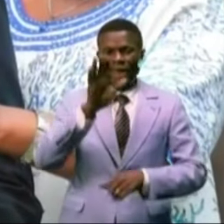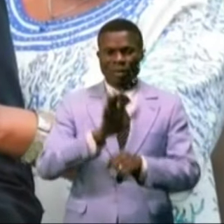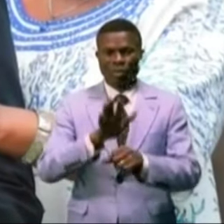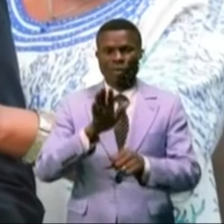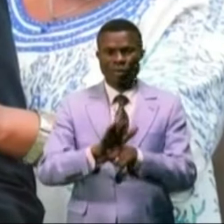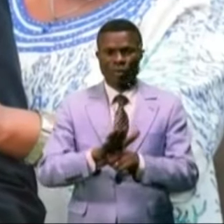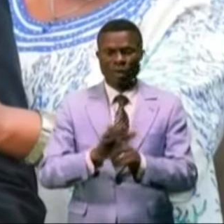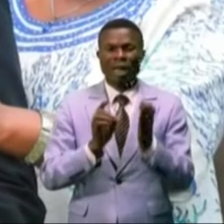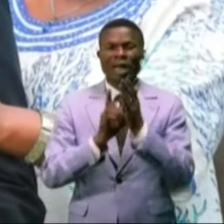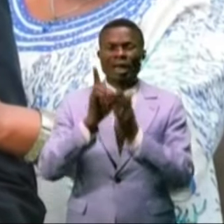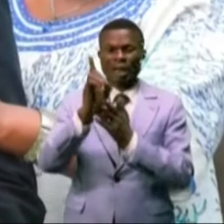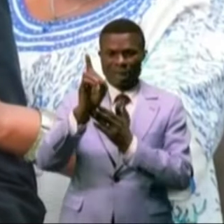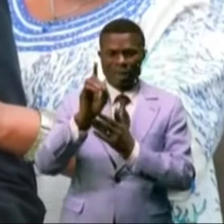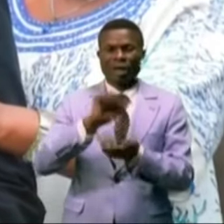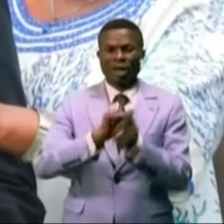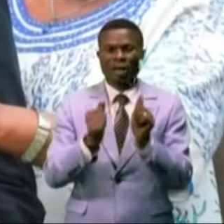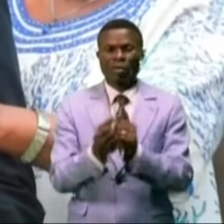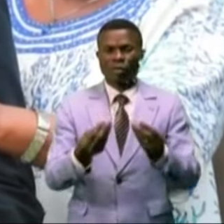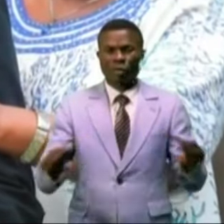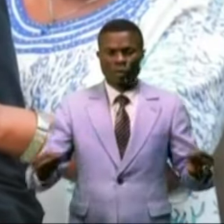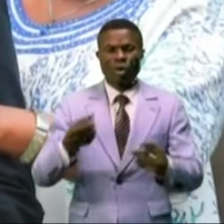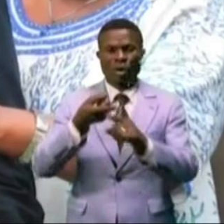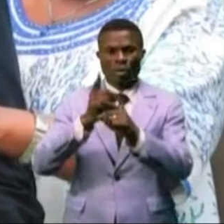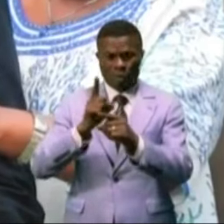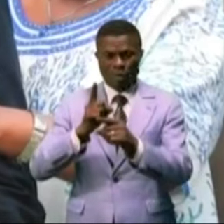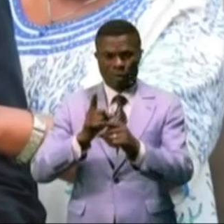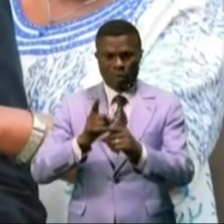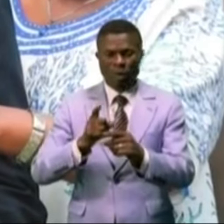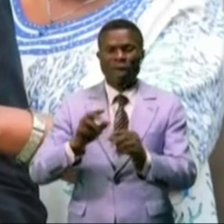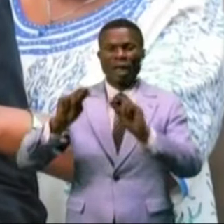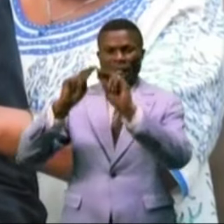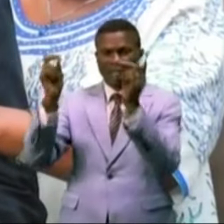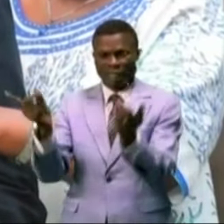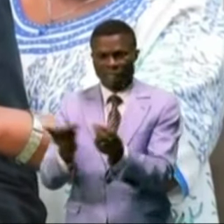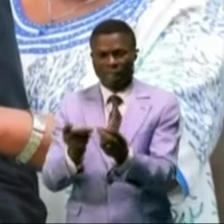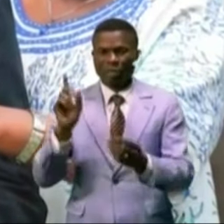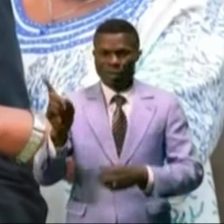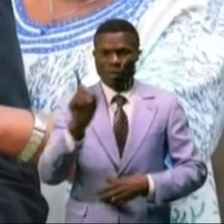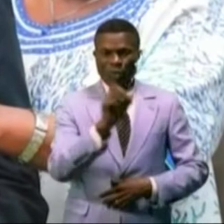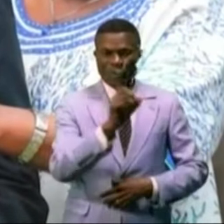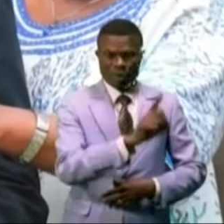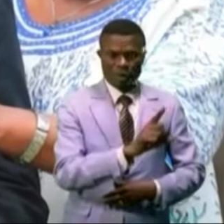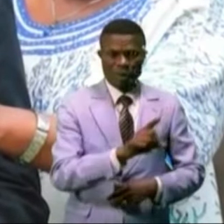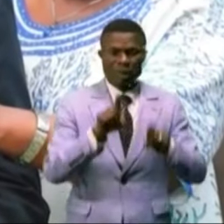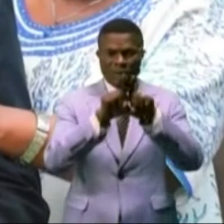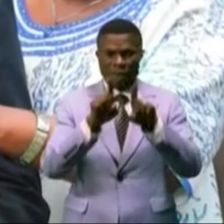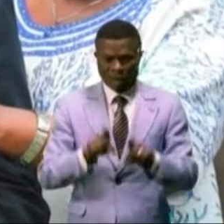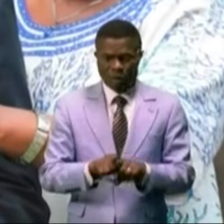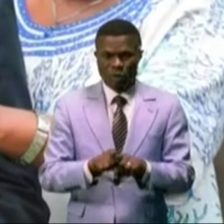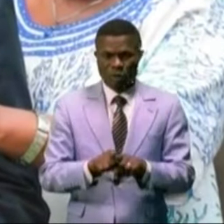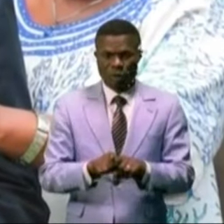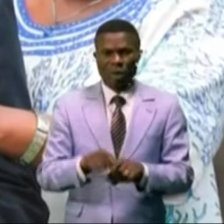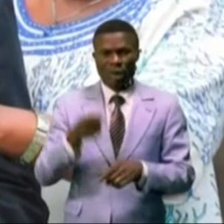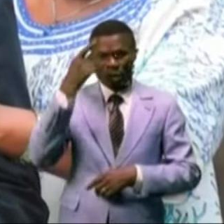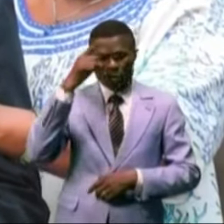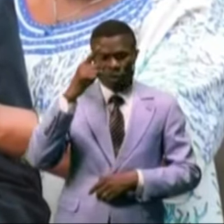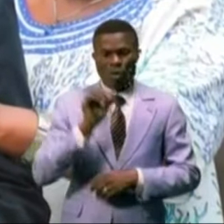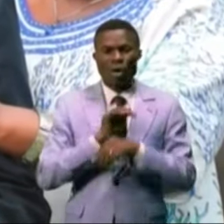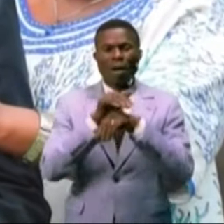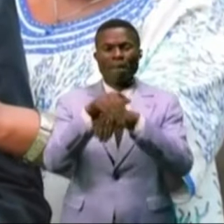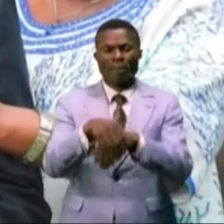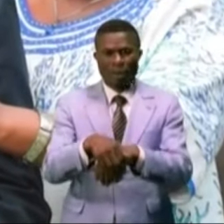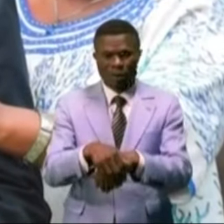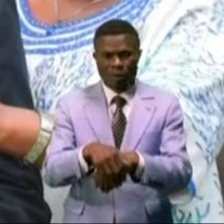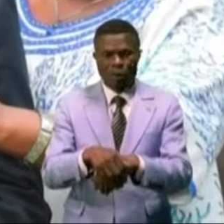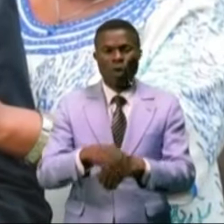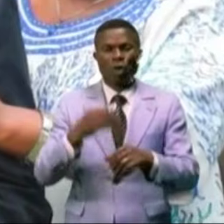à relever les défis liés à vos départements respectifs et ce, pour contribuer